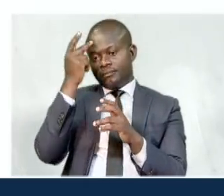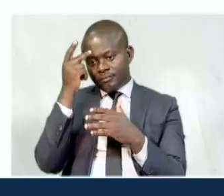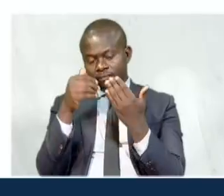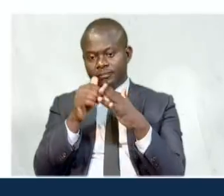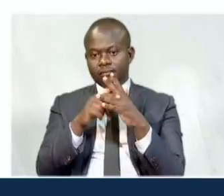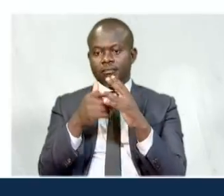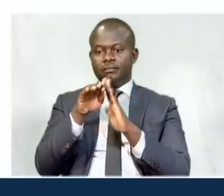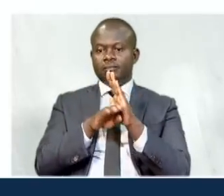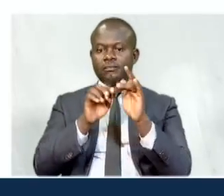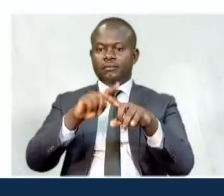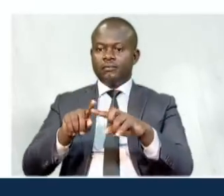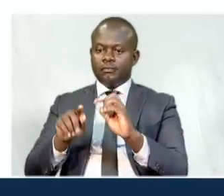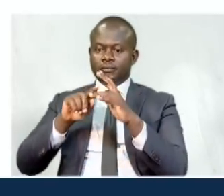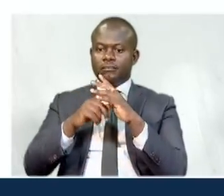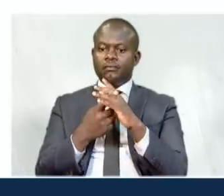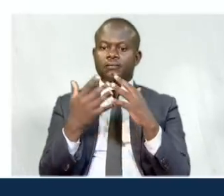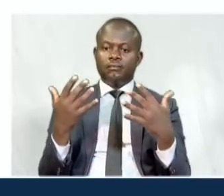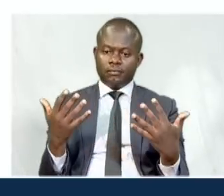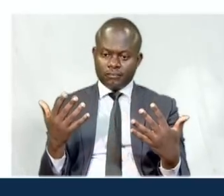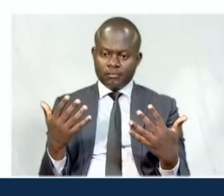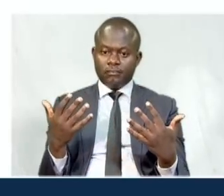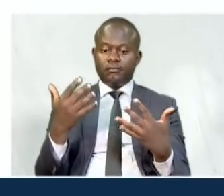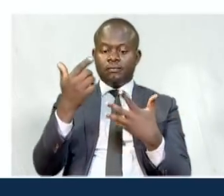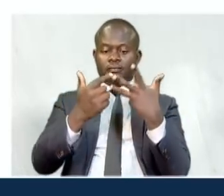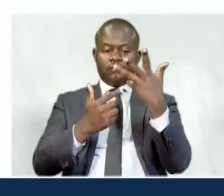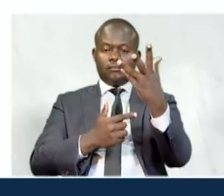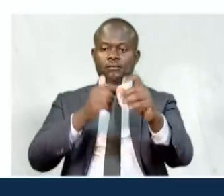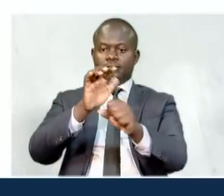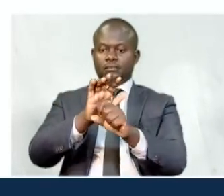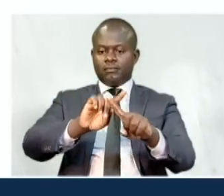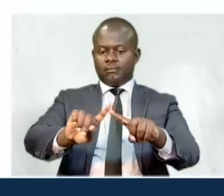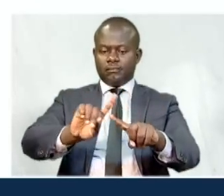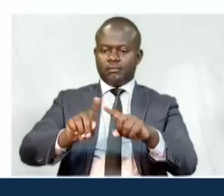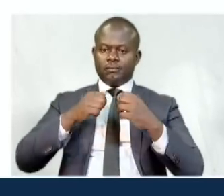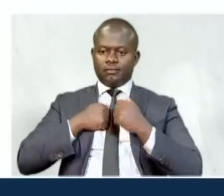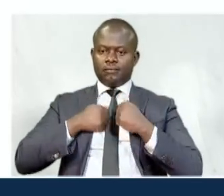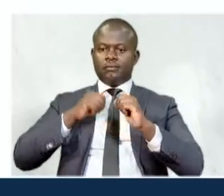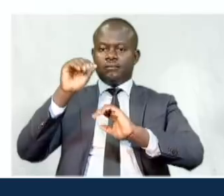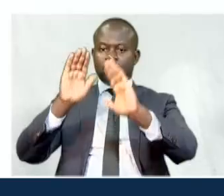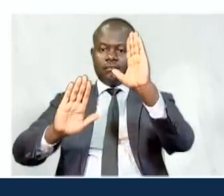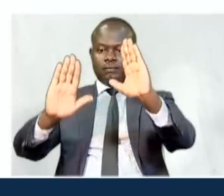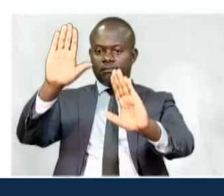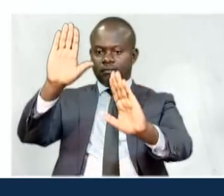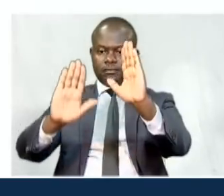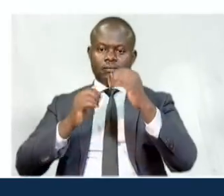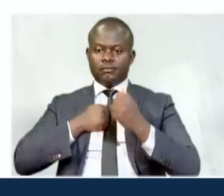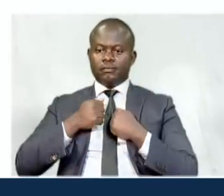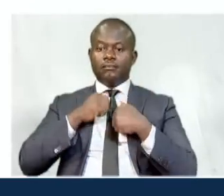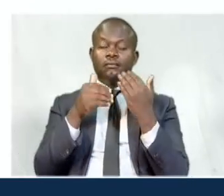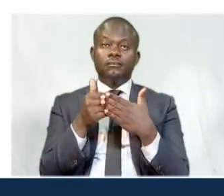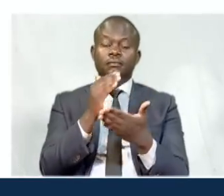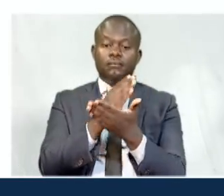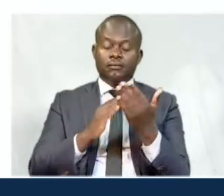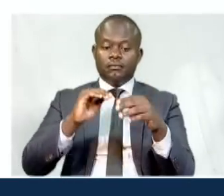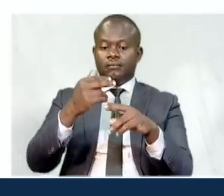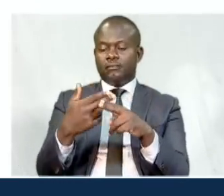kuri gahunda zitandukanye, uhereye ku bintu byinshi bitandukanye abanyarwanda babigiramo uruhare. Abanyarwanda ngira ngo hafi